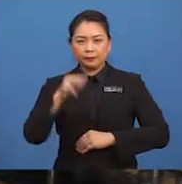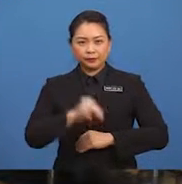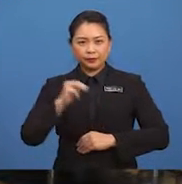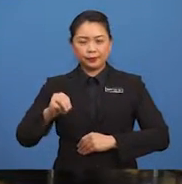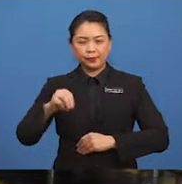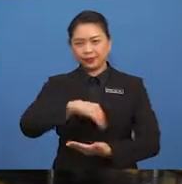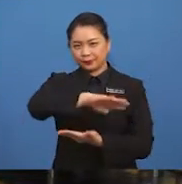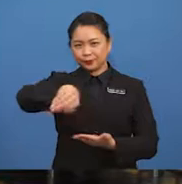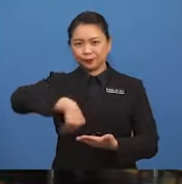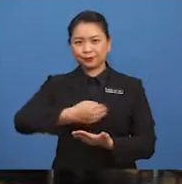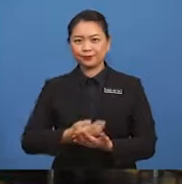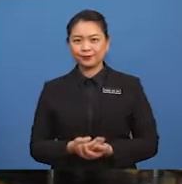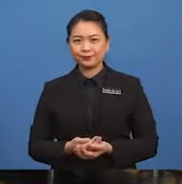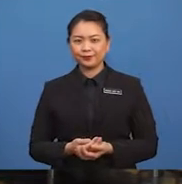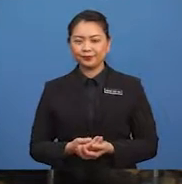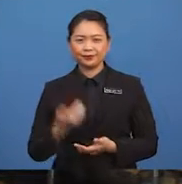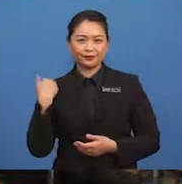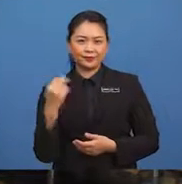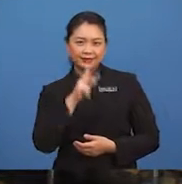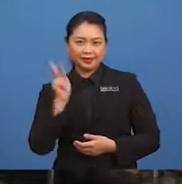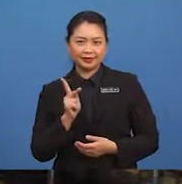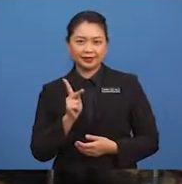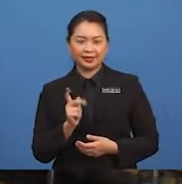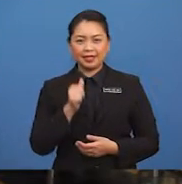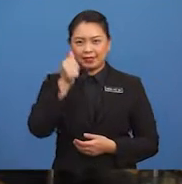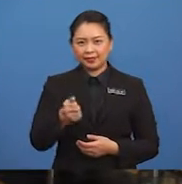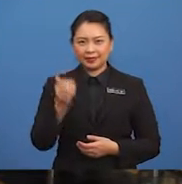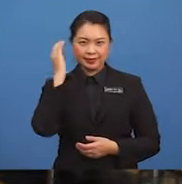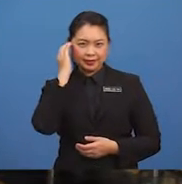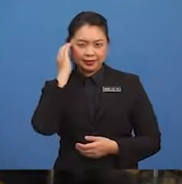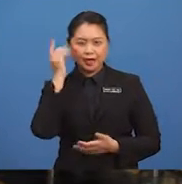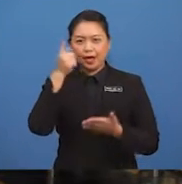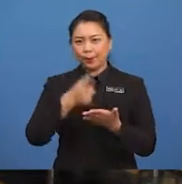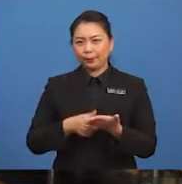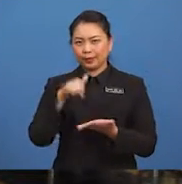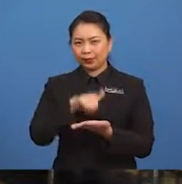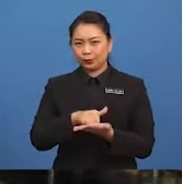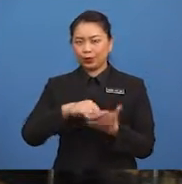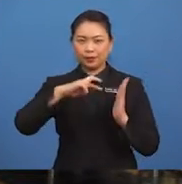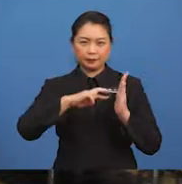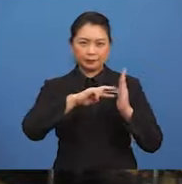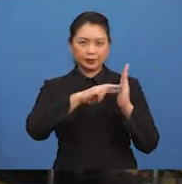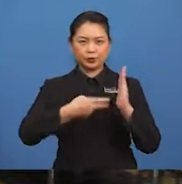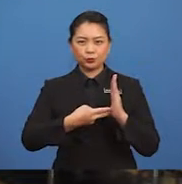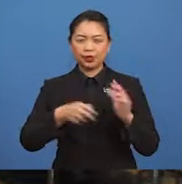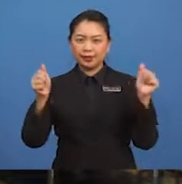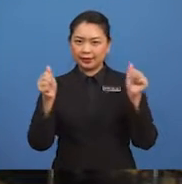Murid-murid sekalian, adakah anda tahu apakah yang dimaksudkan